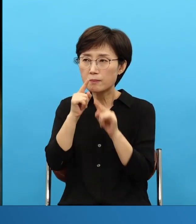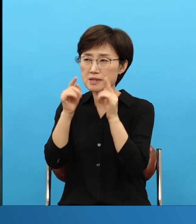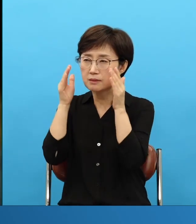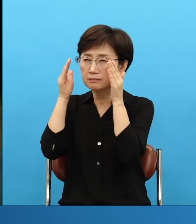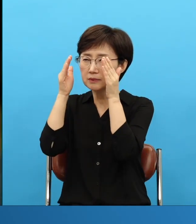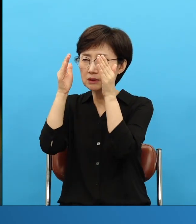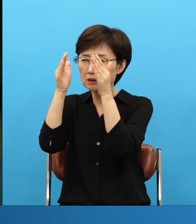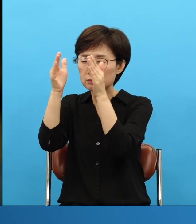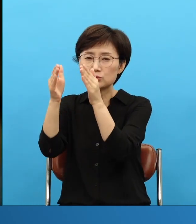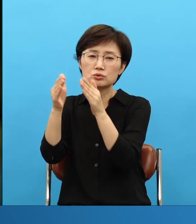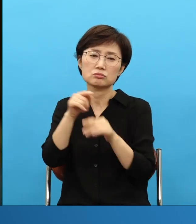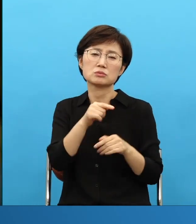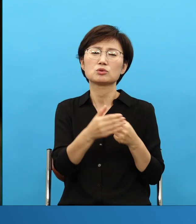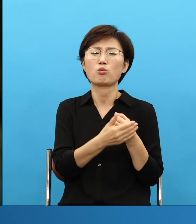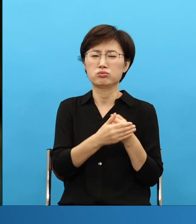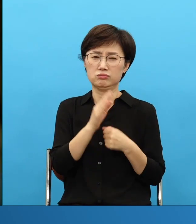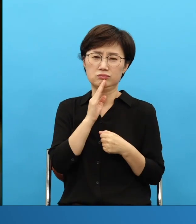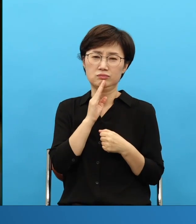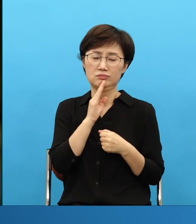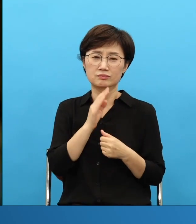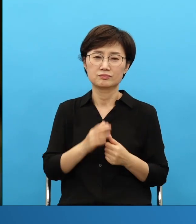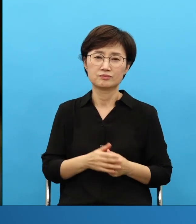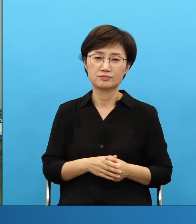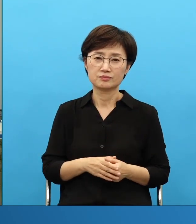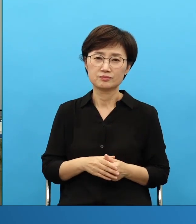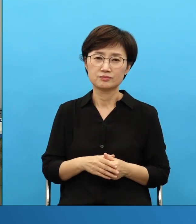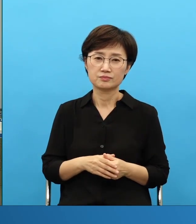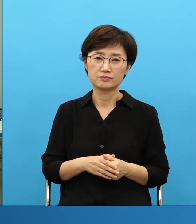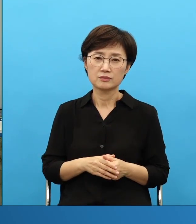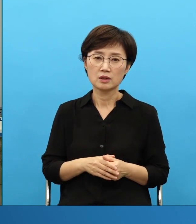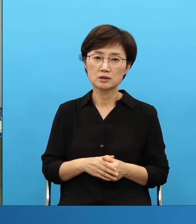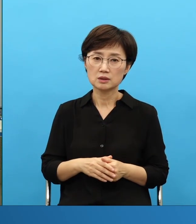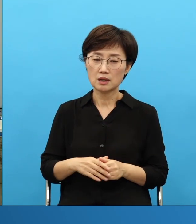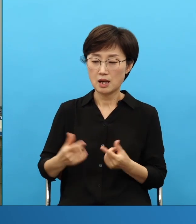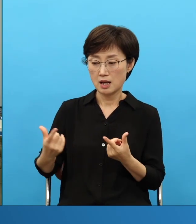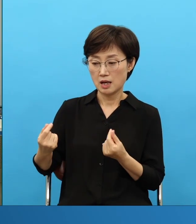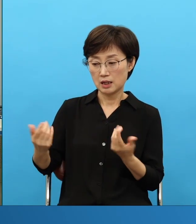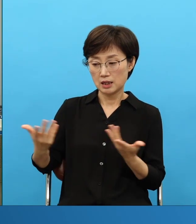수 있었던 환경인 것 같아요. 그냥 동료